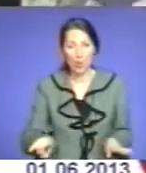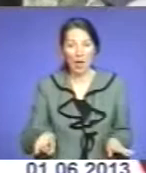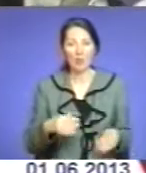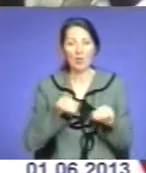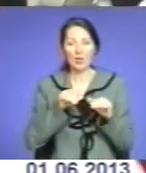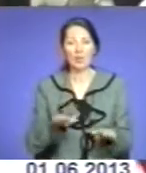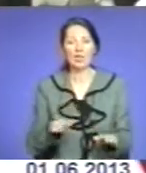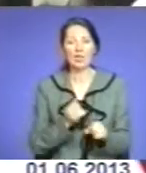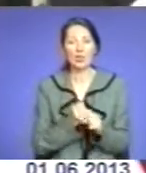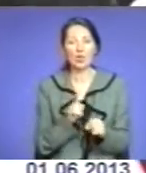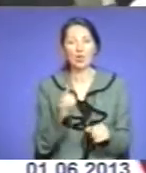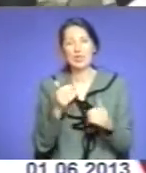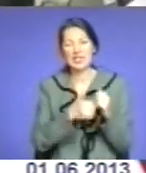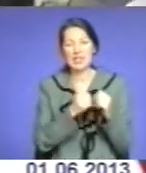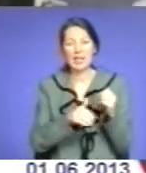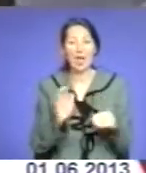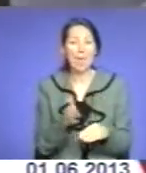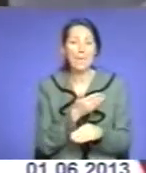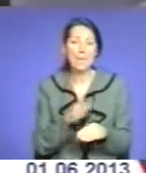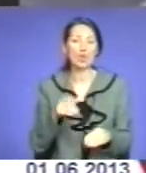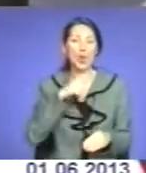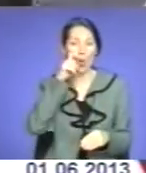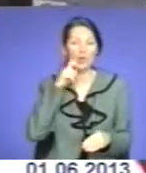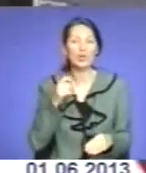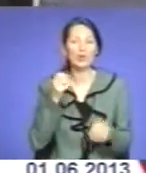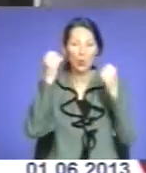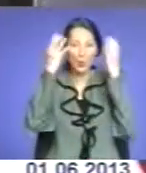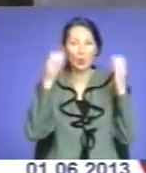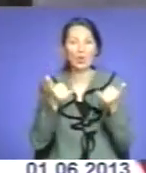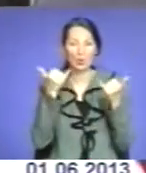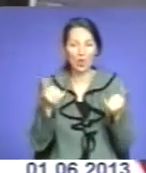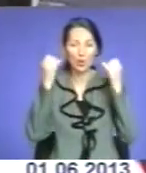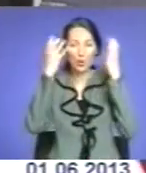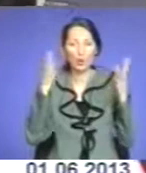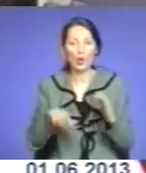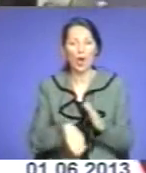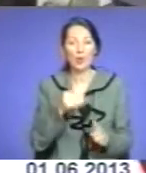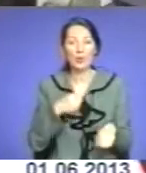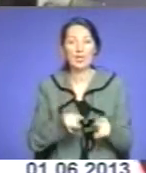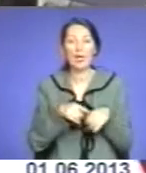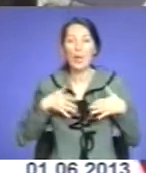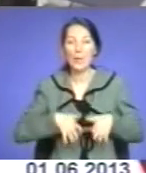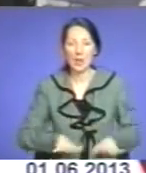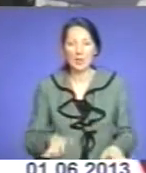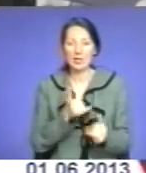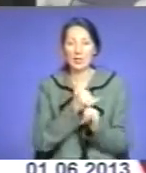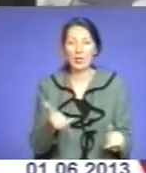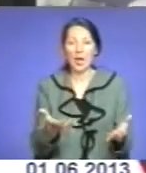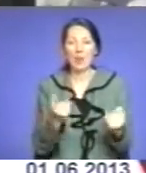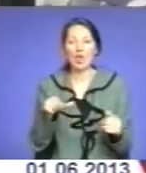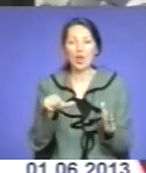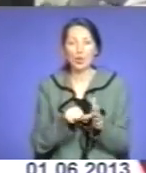такий ф'южн між українською культурою і сучасним, тому я обрала таке саме плаття. А не змогла брати участь у